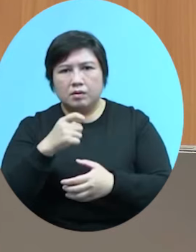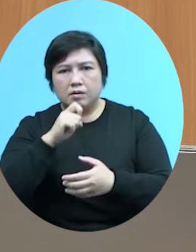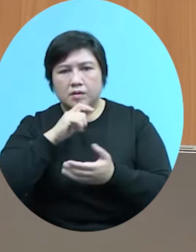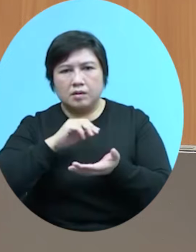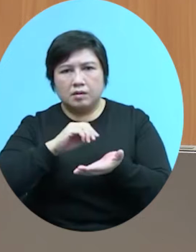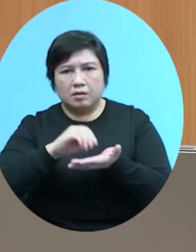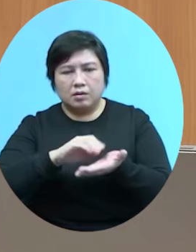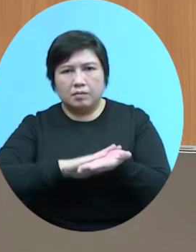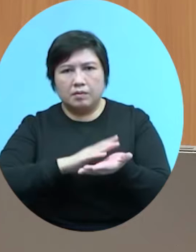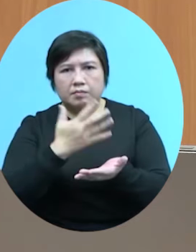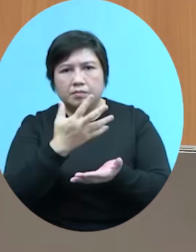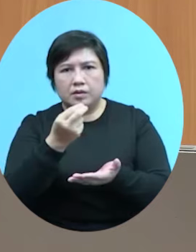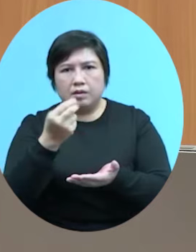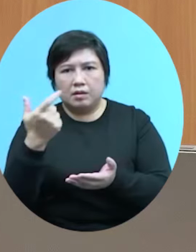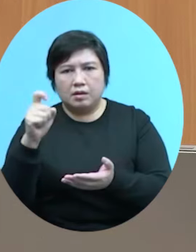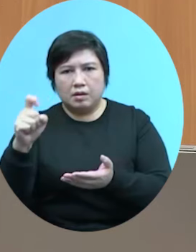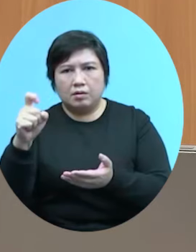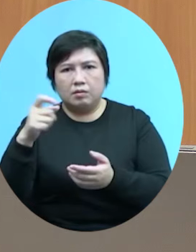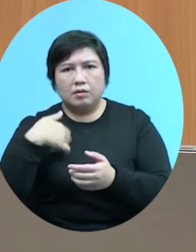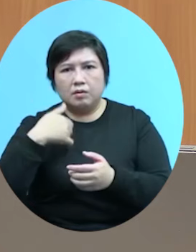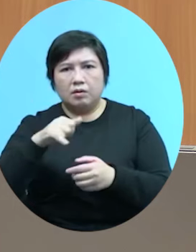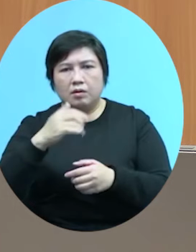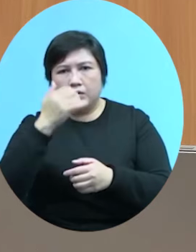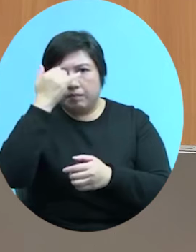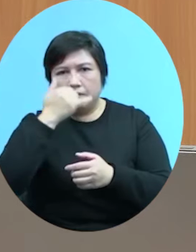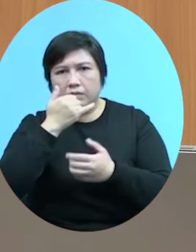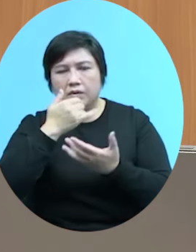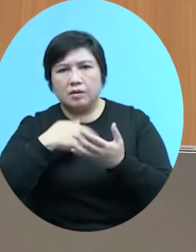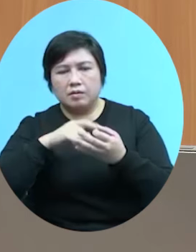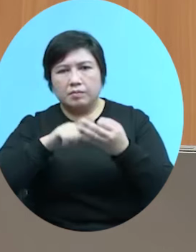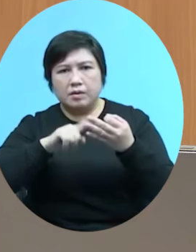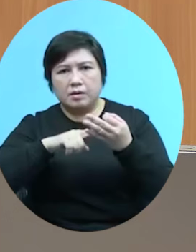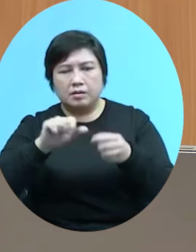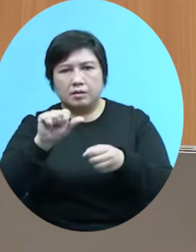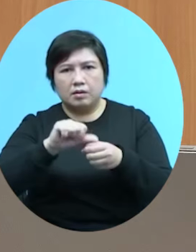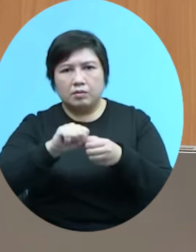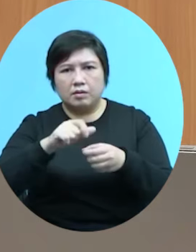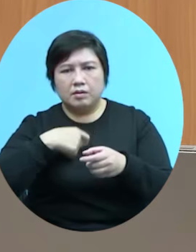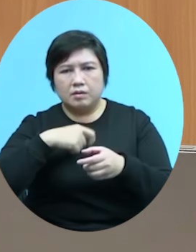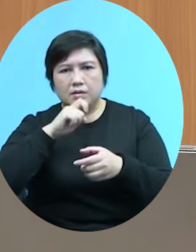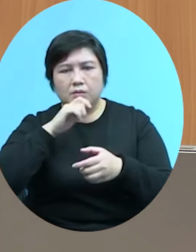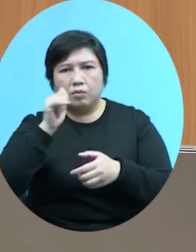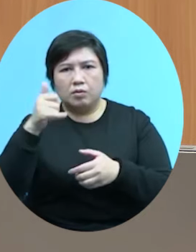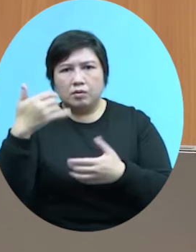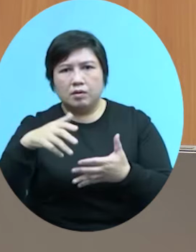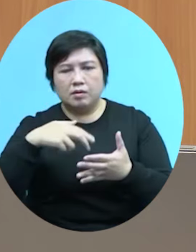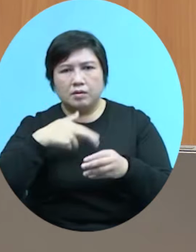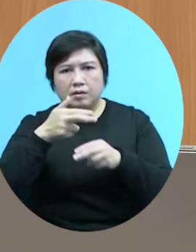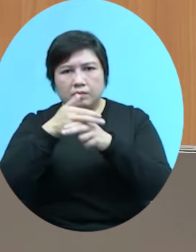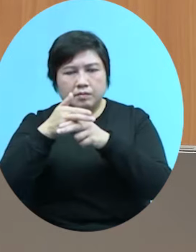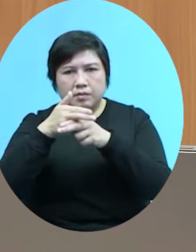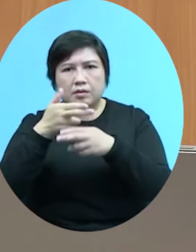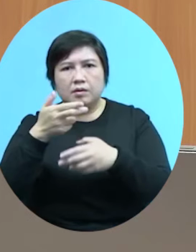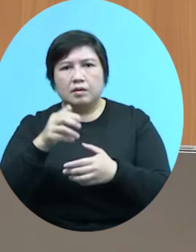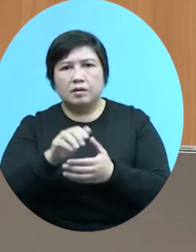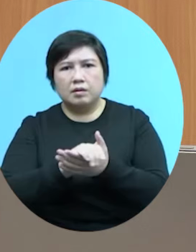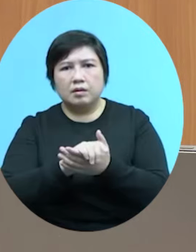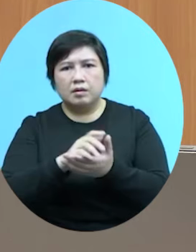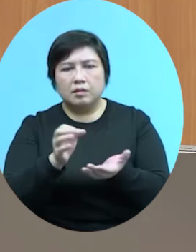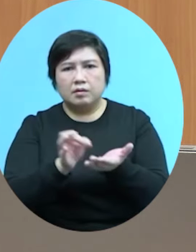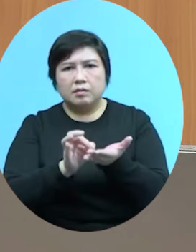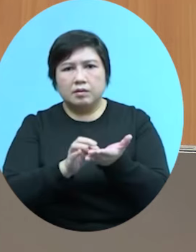者五七九其實去過美股的均好宴會聽網上有些片段那個地方曾